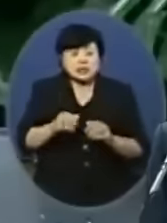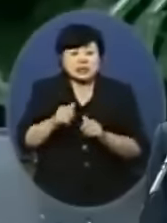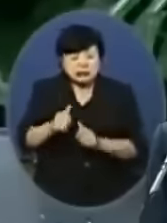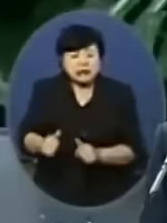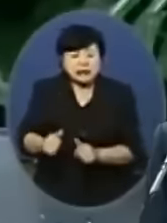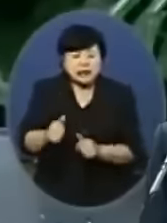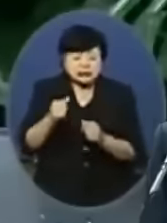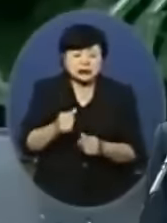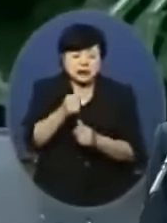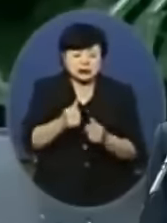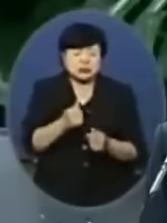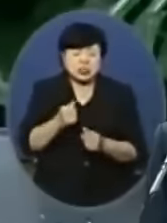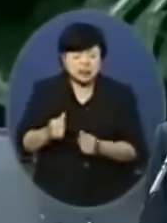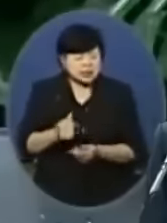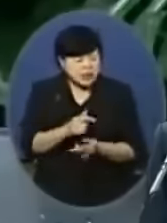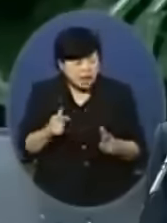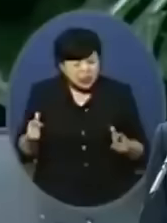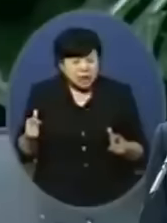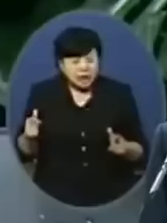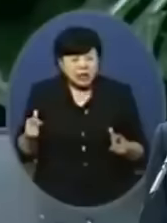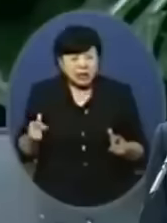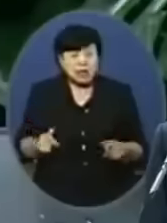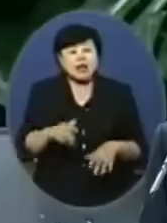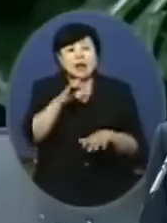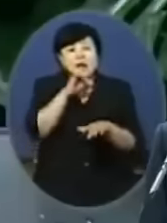살고 하나님을 따라 살지 않도록